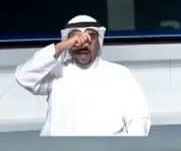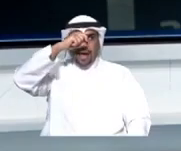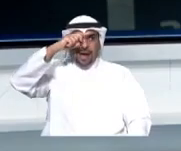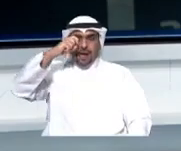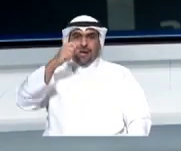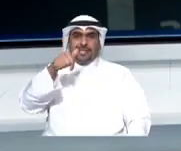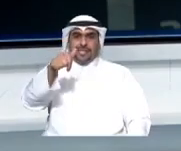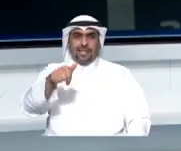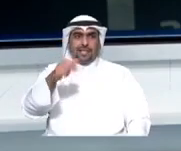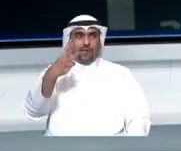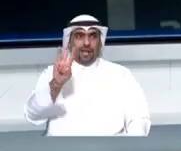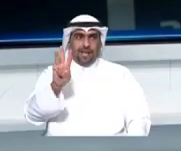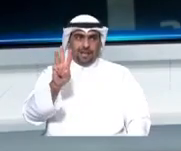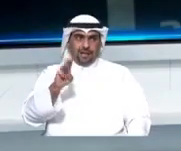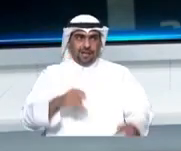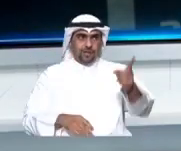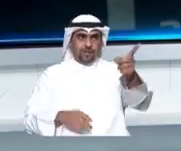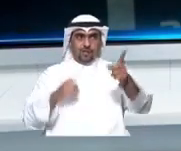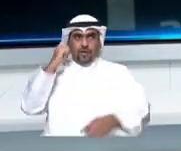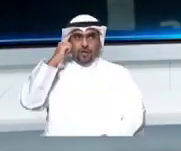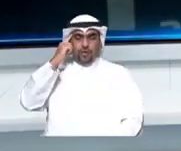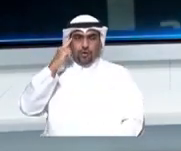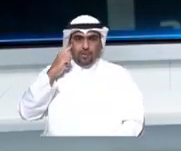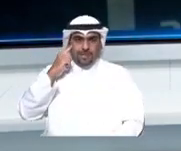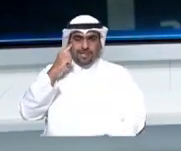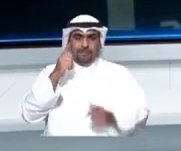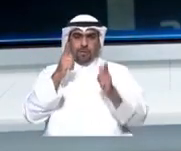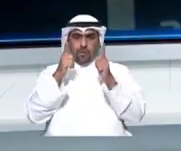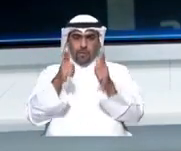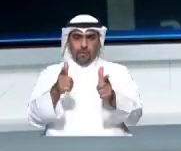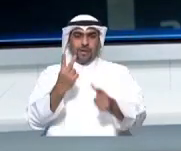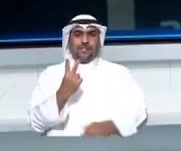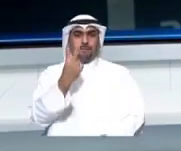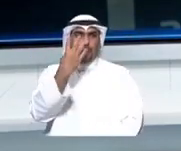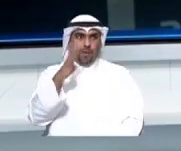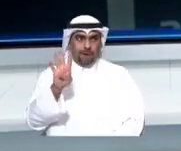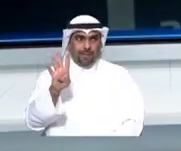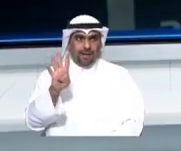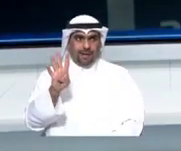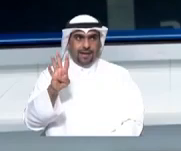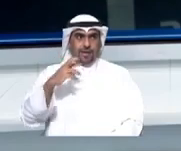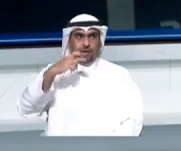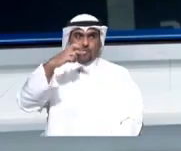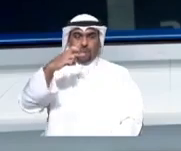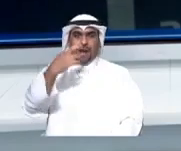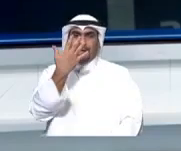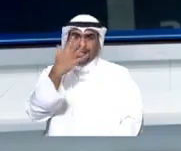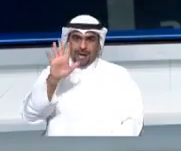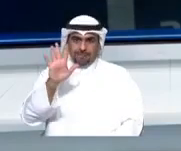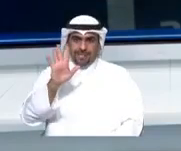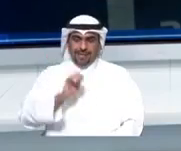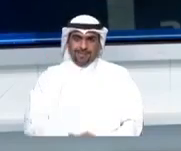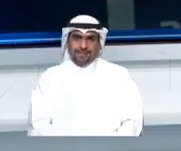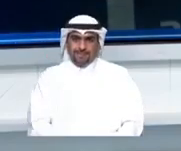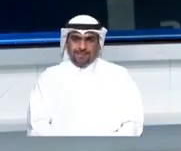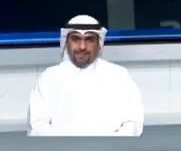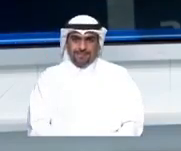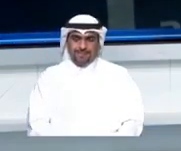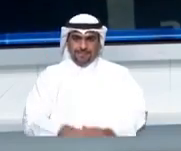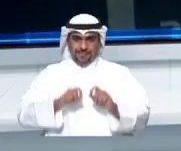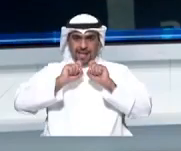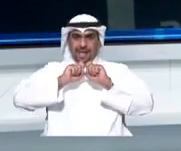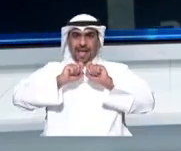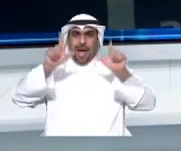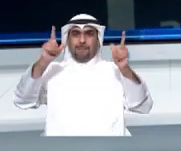50 والسبت 47 والأحد والاثنين 50 والصغرى 36 إلى 33 درجة مئوية. أعزائي